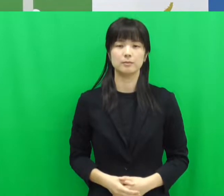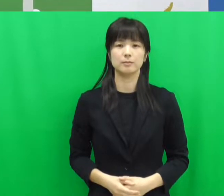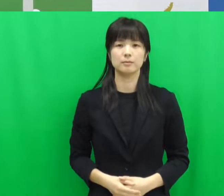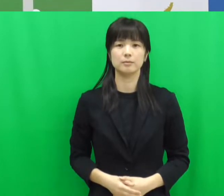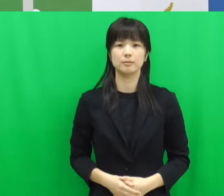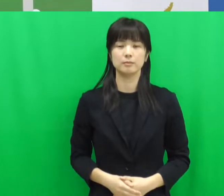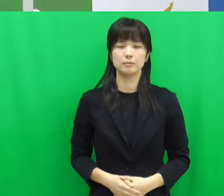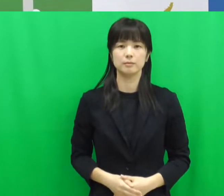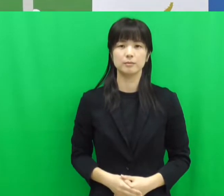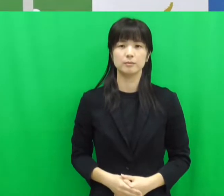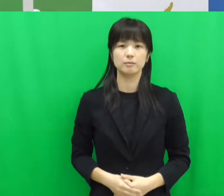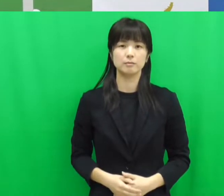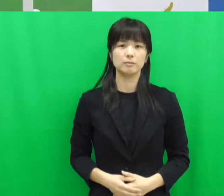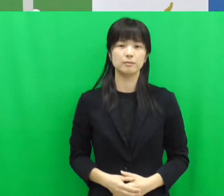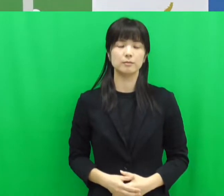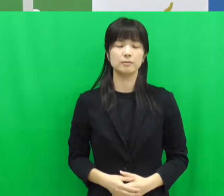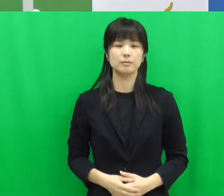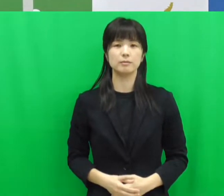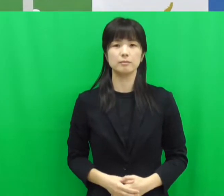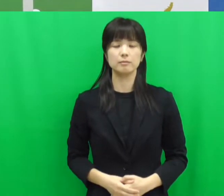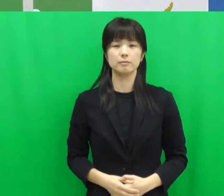はい、どうぞ。